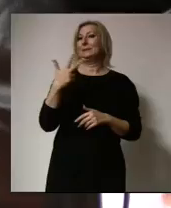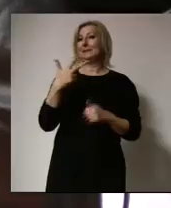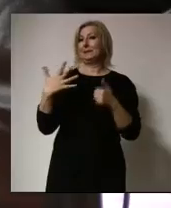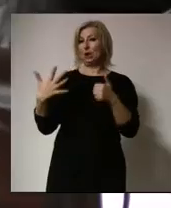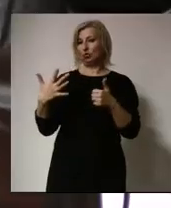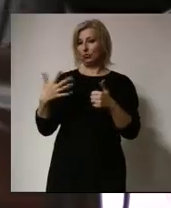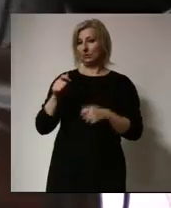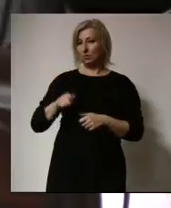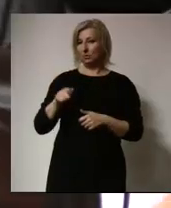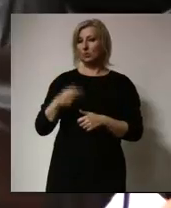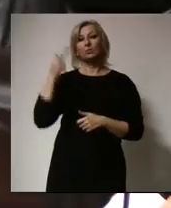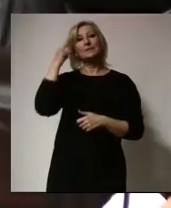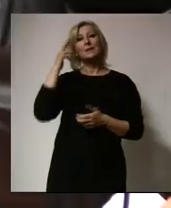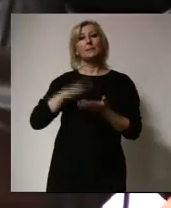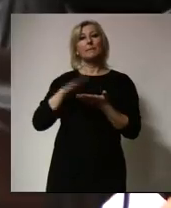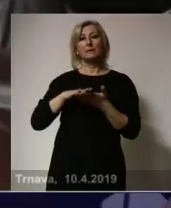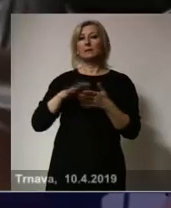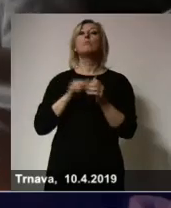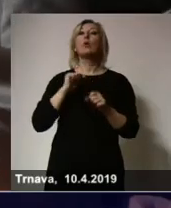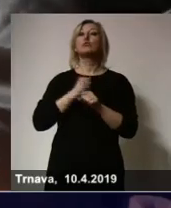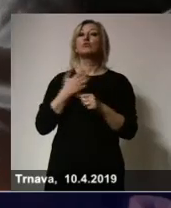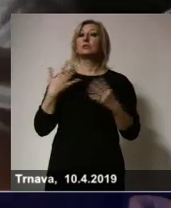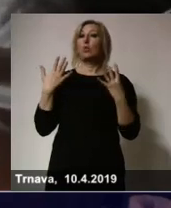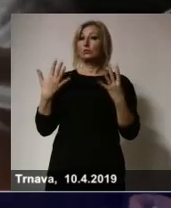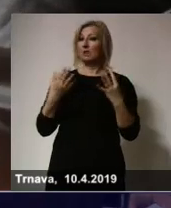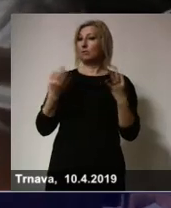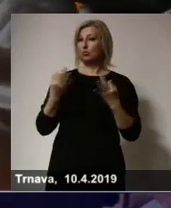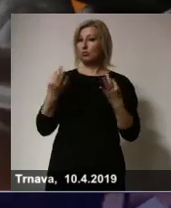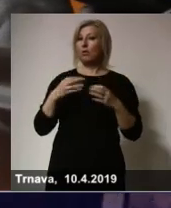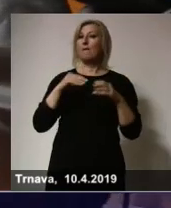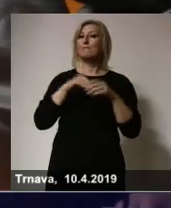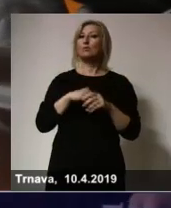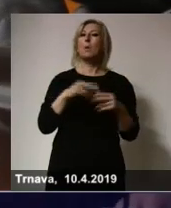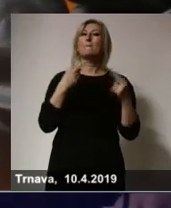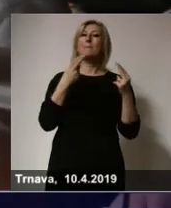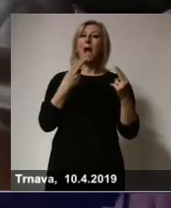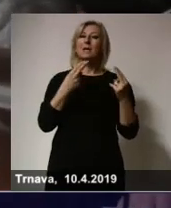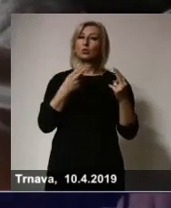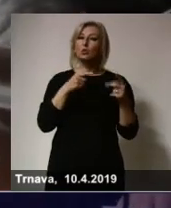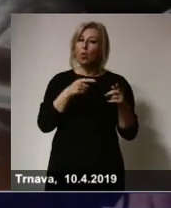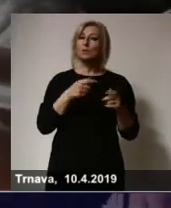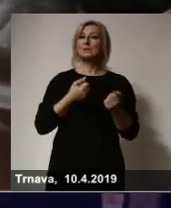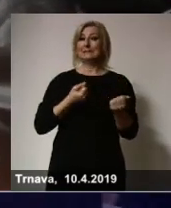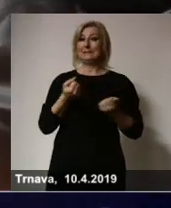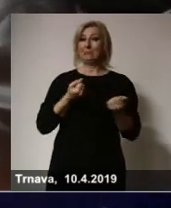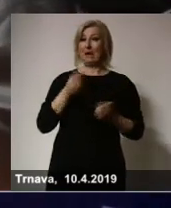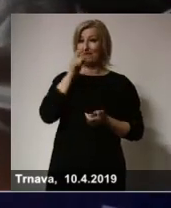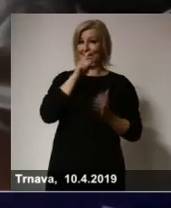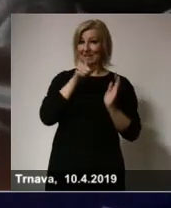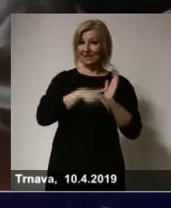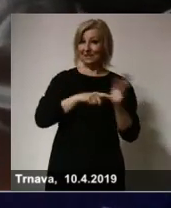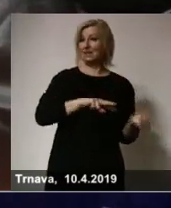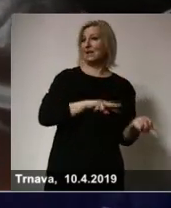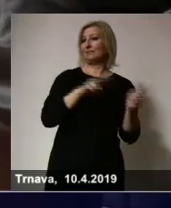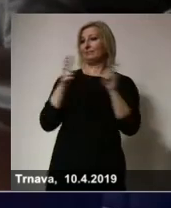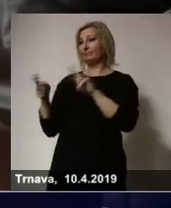bol schválený. Ďakujem. Bodom zverenie správy majetku TTSK do správy